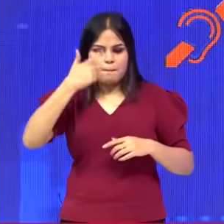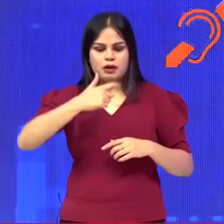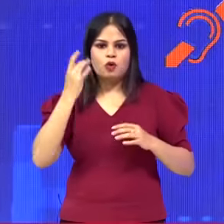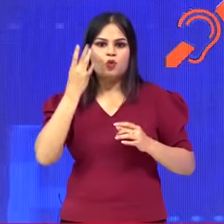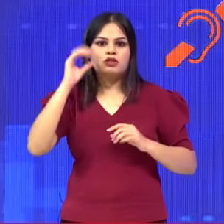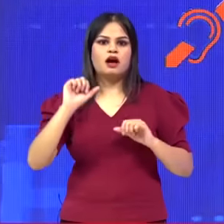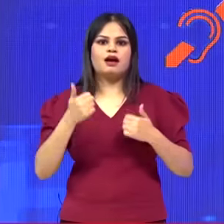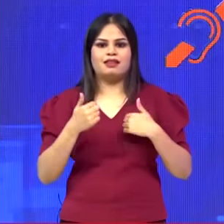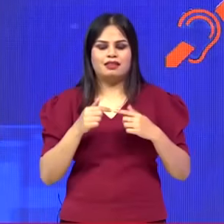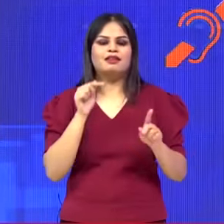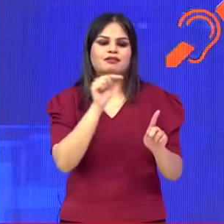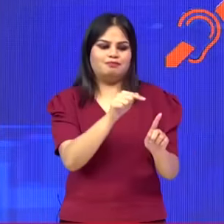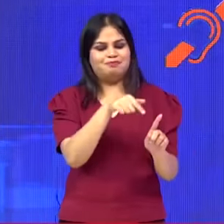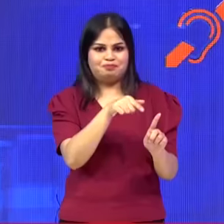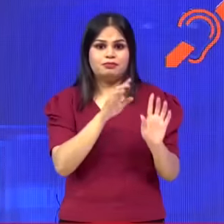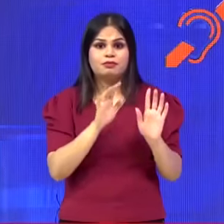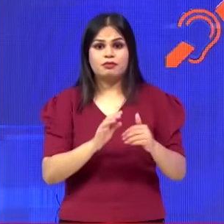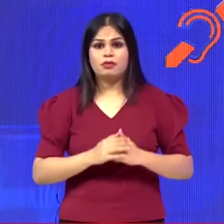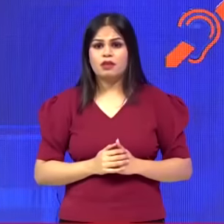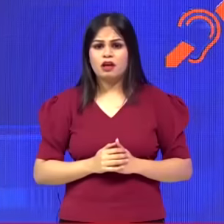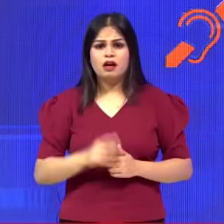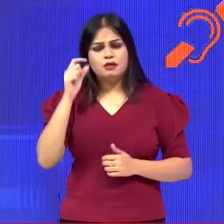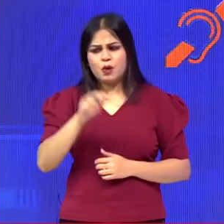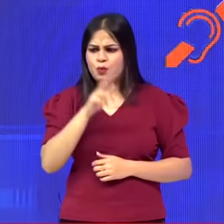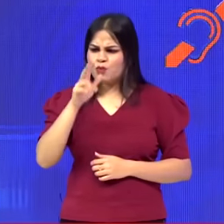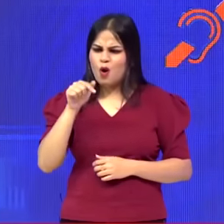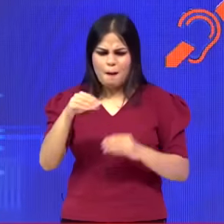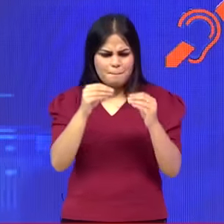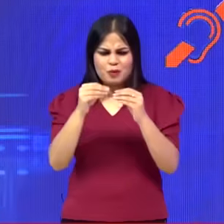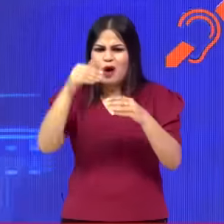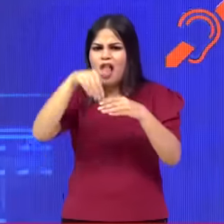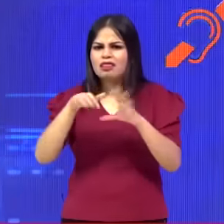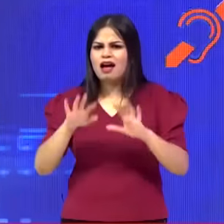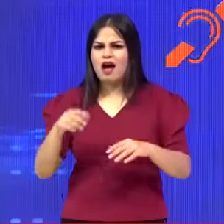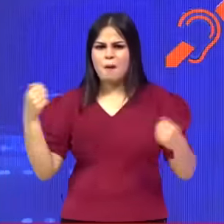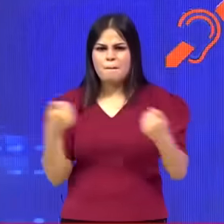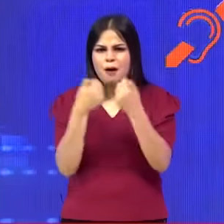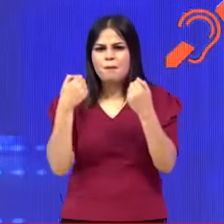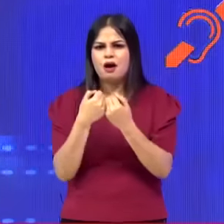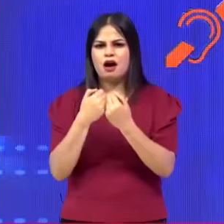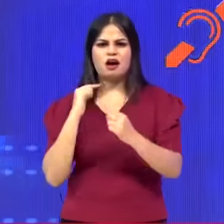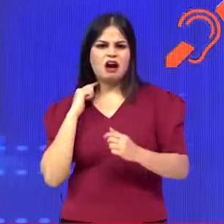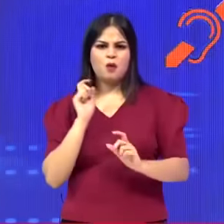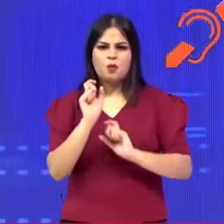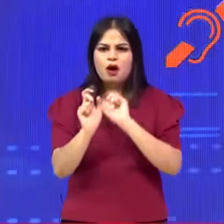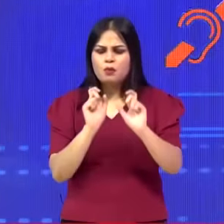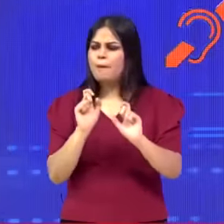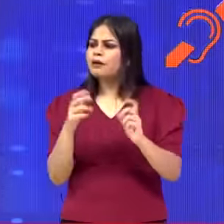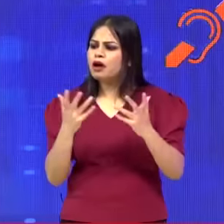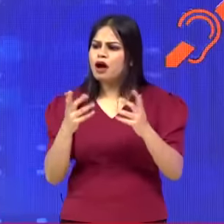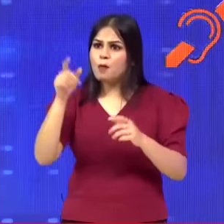को लगता है कि ये जो बिग बॉस में गालियाँ, गुस्सा, मारपीट, ये सब इसलिए होता है कि शो